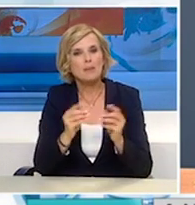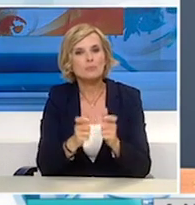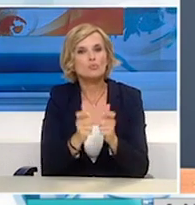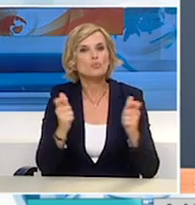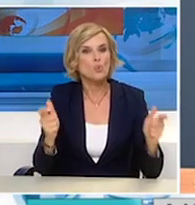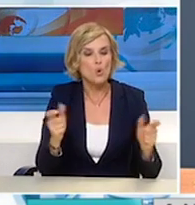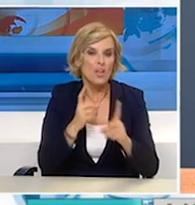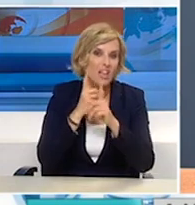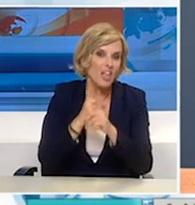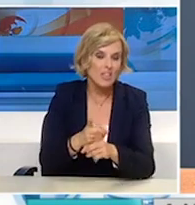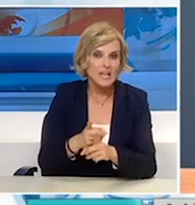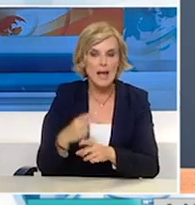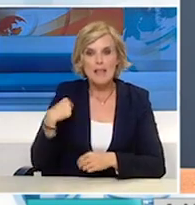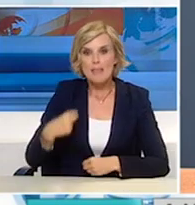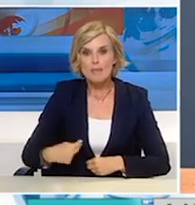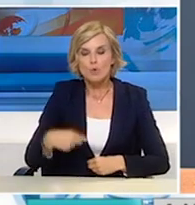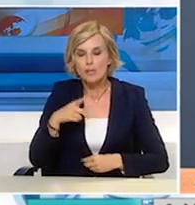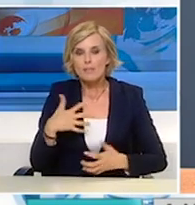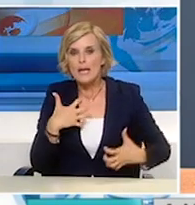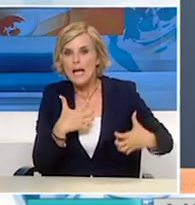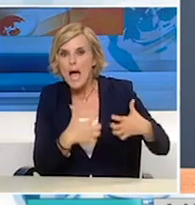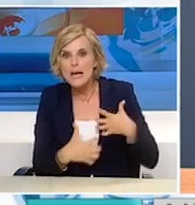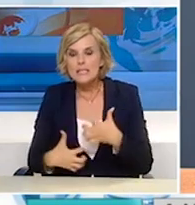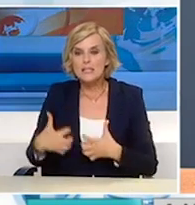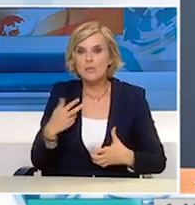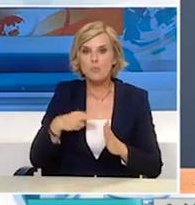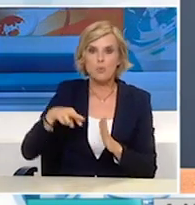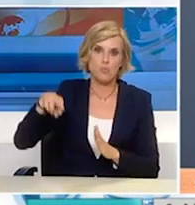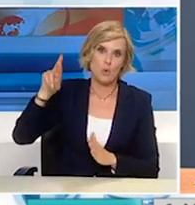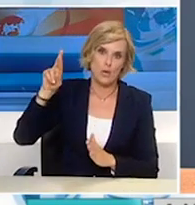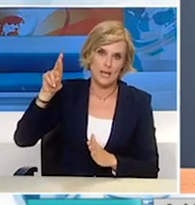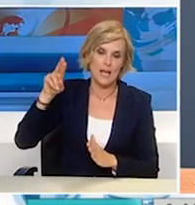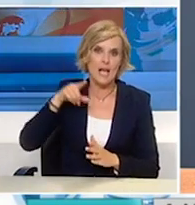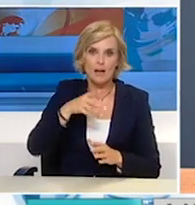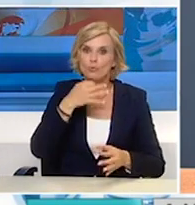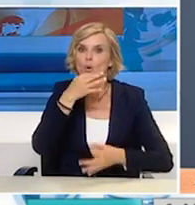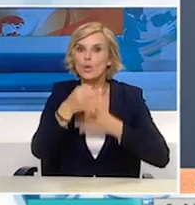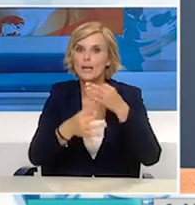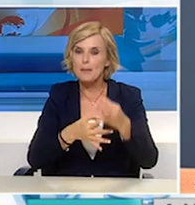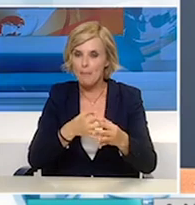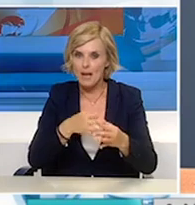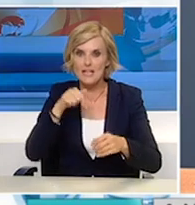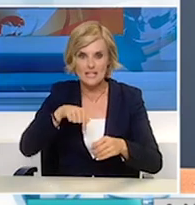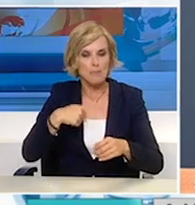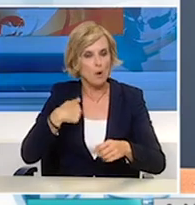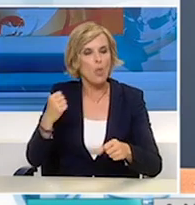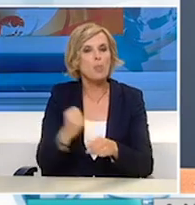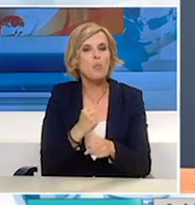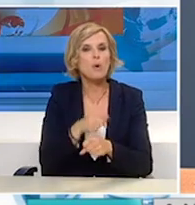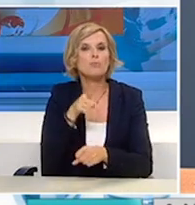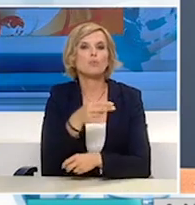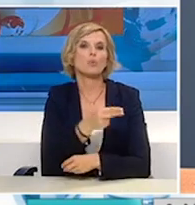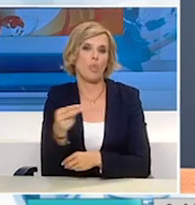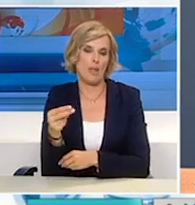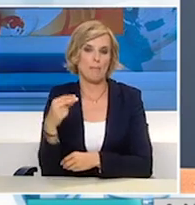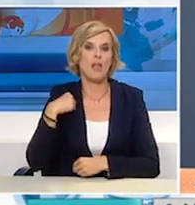ιδιαίτερα για τα δημοτικά μια μεγάλη ανησυχία. Γι' αυτό και επέλεξα, χωρίς βέβαια να γνωρίζω τις ερωτήσεις των δημοσιογράφων, να ασχοληθώ με αυτό το θέμα σήμερα. Ξέρω ότι απασχολεί